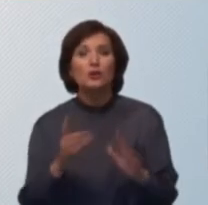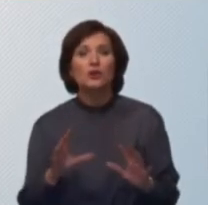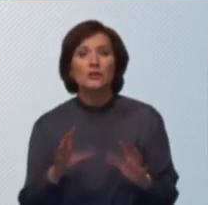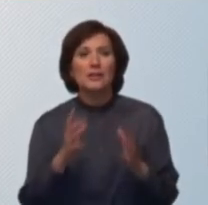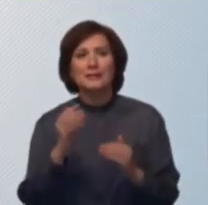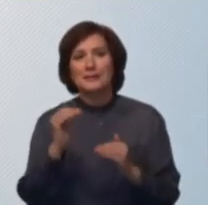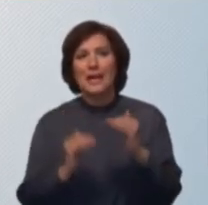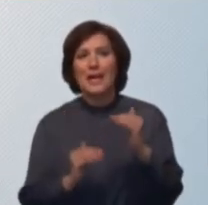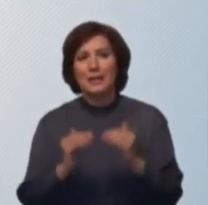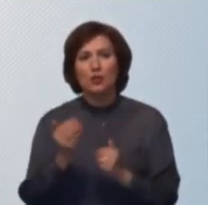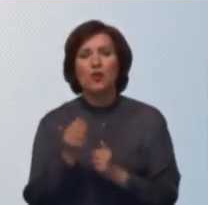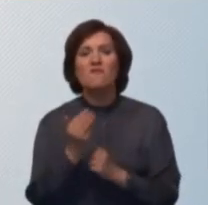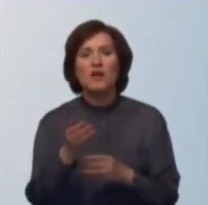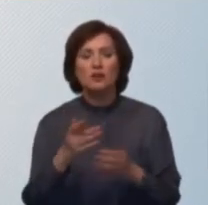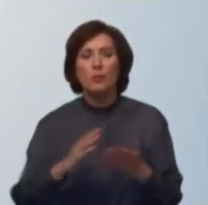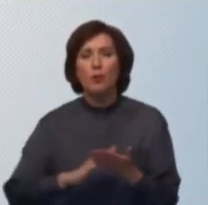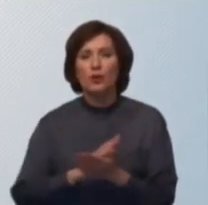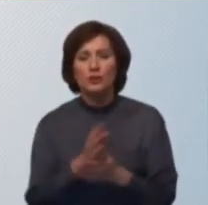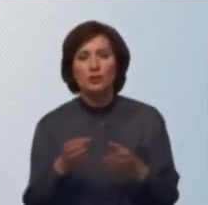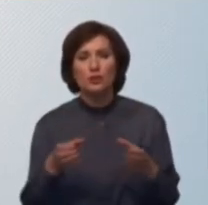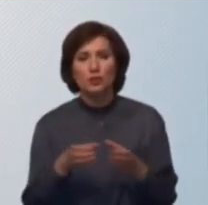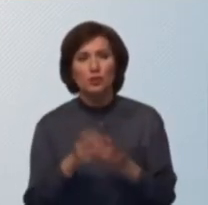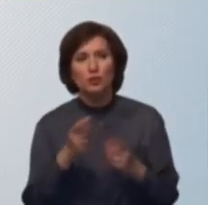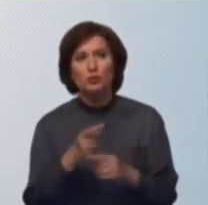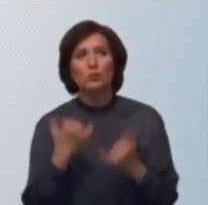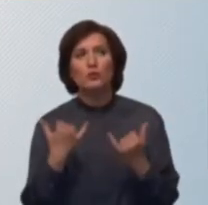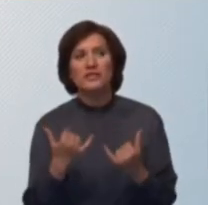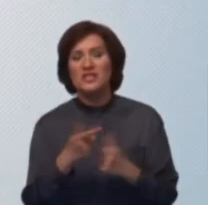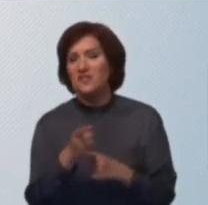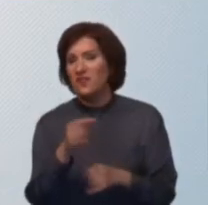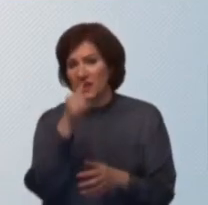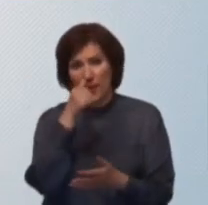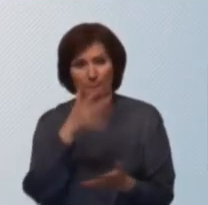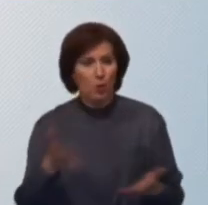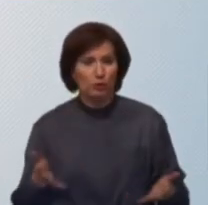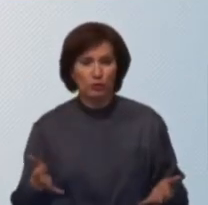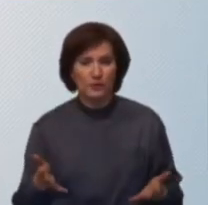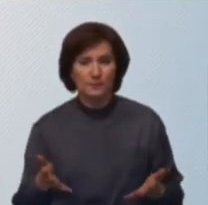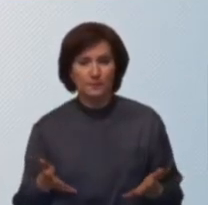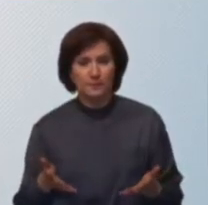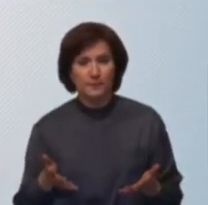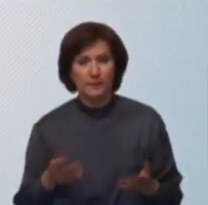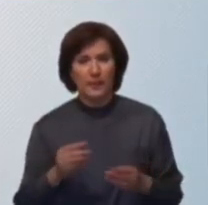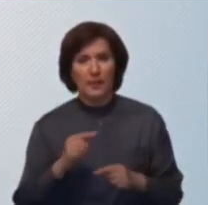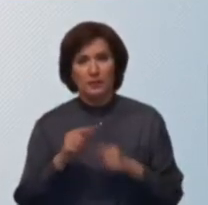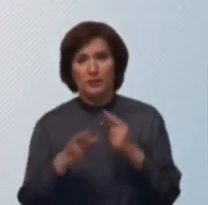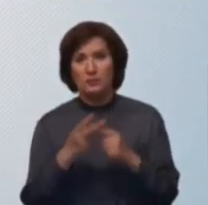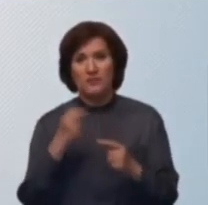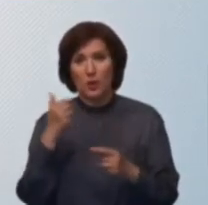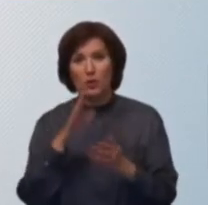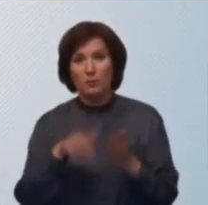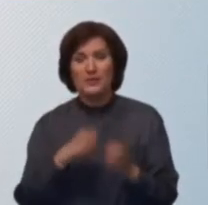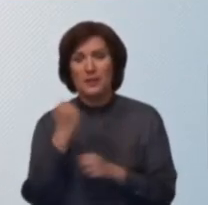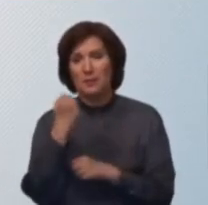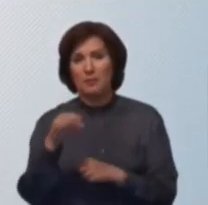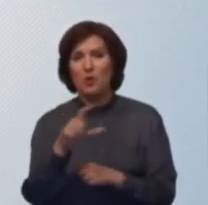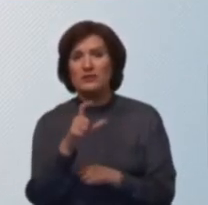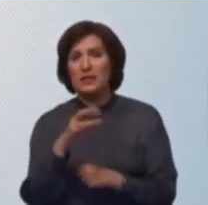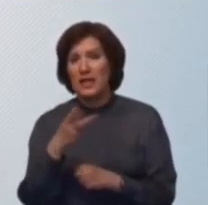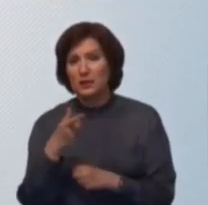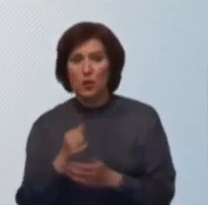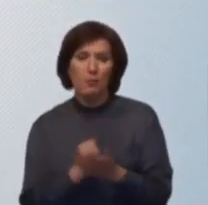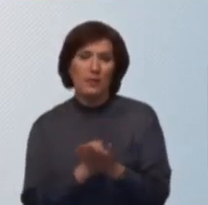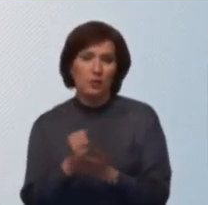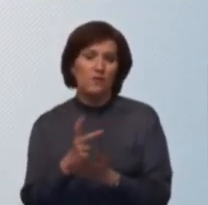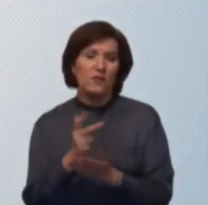з рейтингом вашої політичної сили? Чому зараз ви не можете через півтора року після перемоги Зеленського